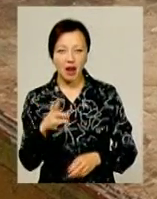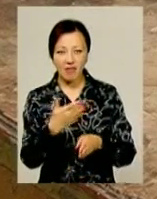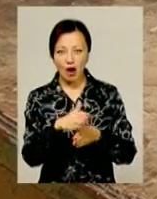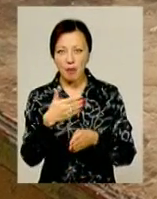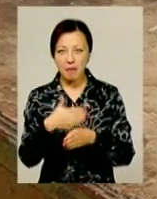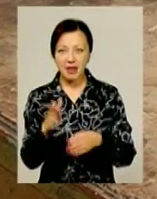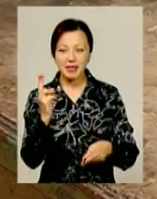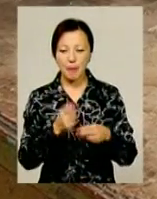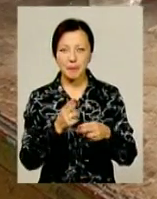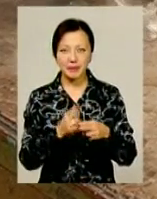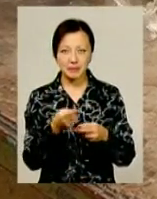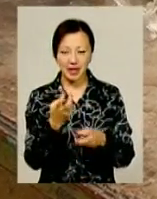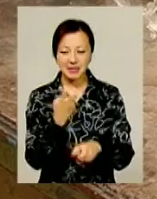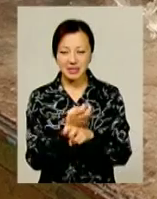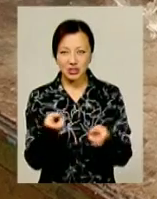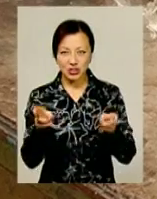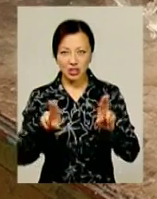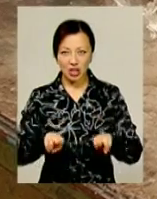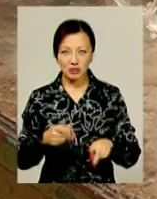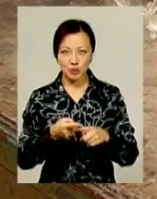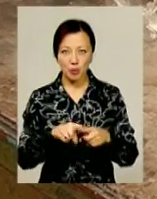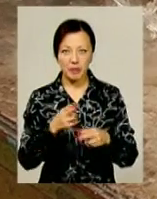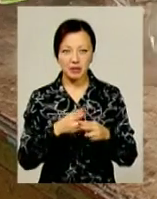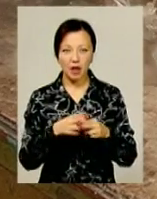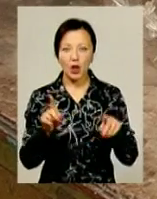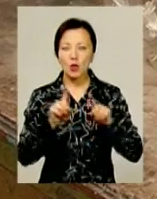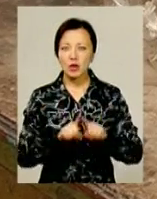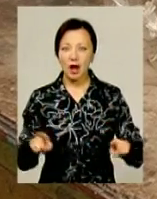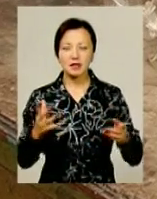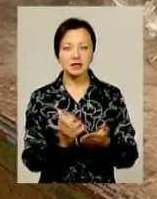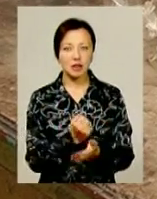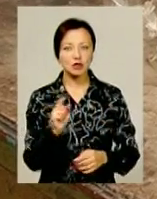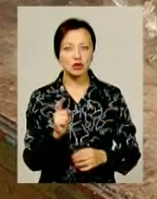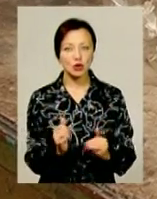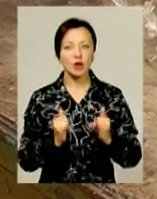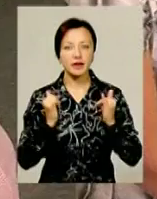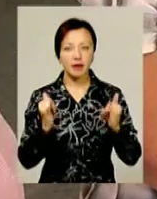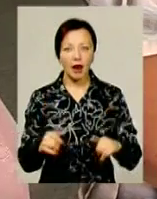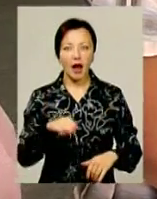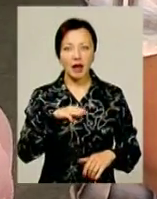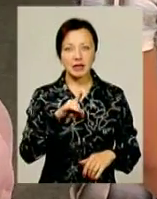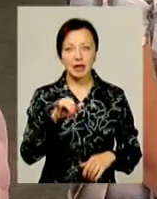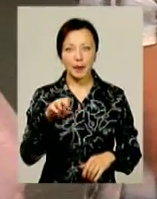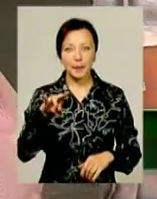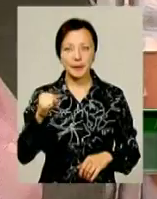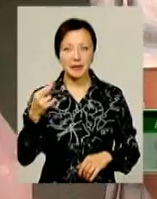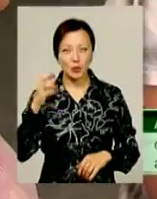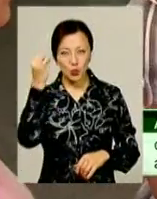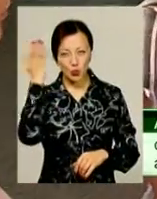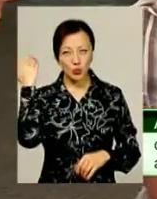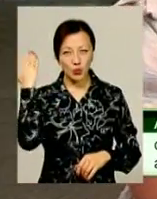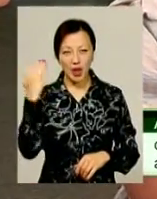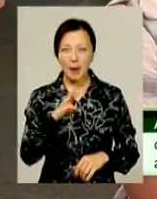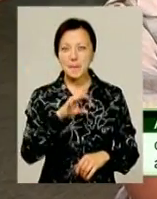із залишками цього металу. Унікальність знахідки полягає в тому, що для трипільської культури мідь була, скажімо